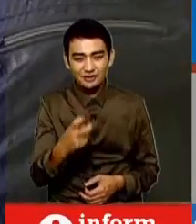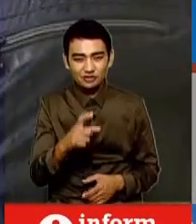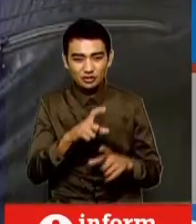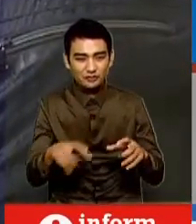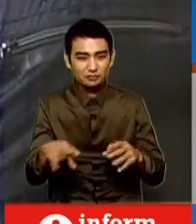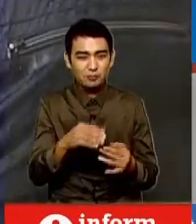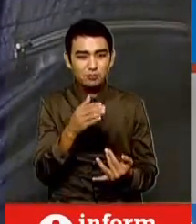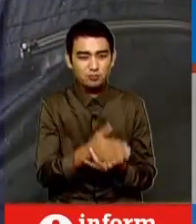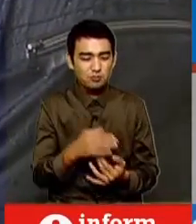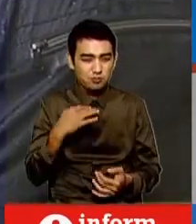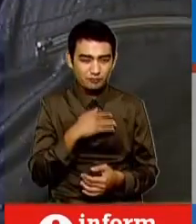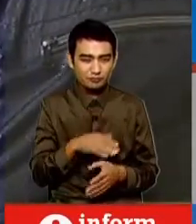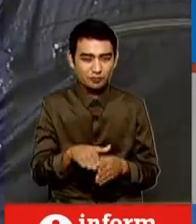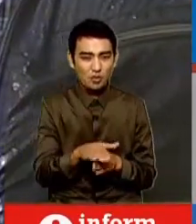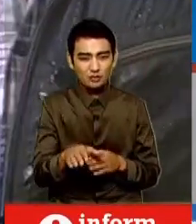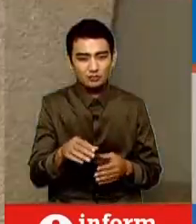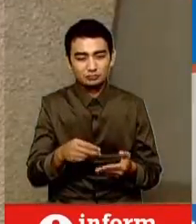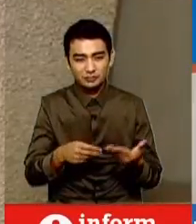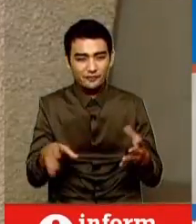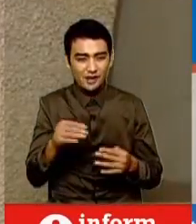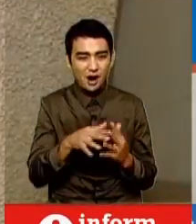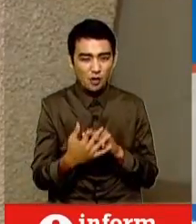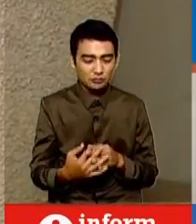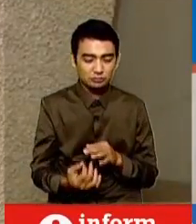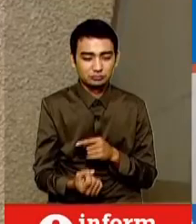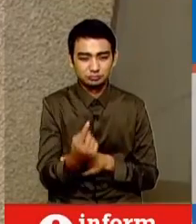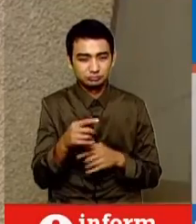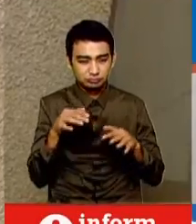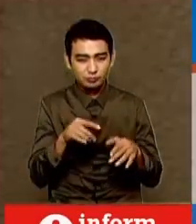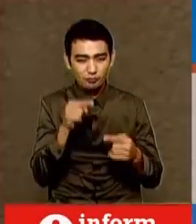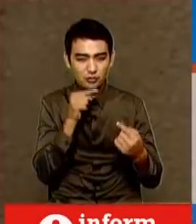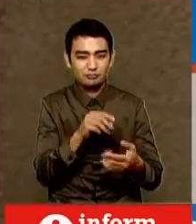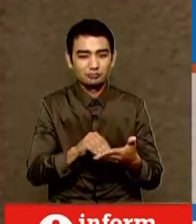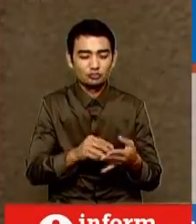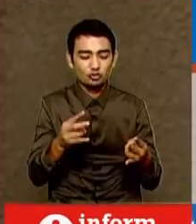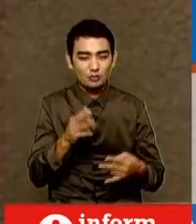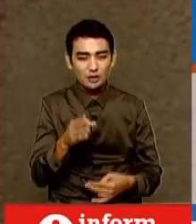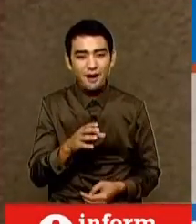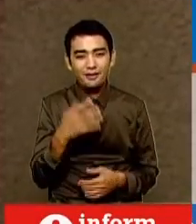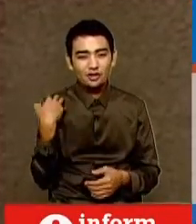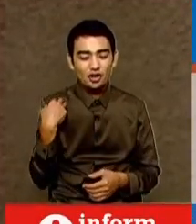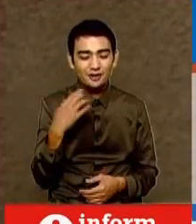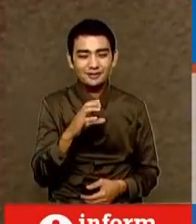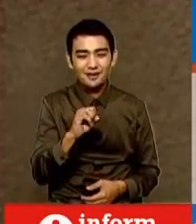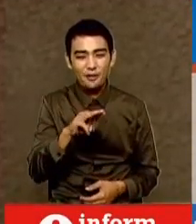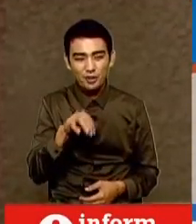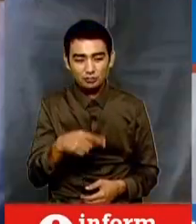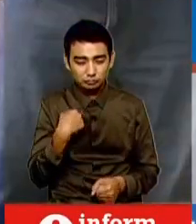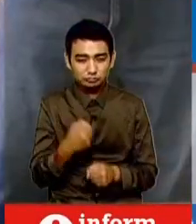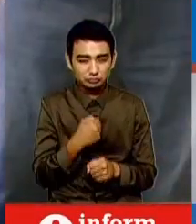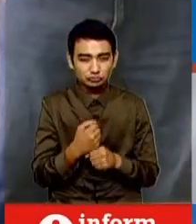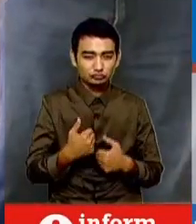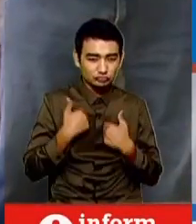керек. Яғни барлық ауылды көтеру керек. Ал серіктестік басшысы Самат Ескендіров қолдан келгеннің бәрін жасап